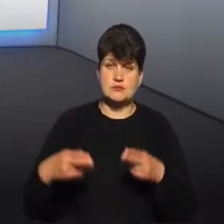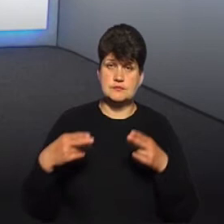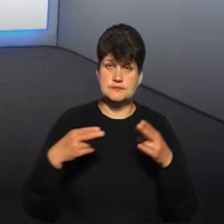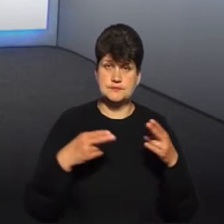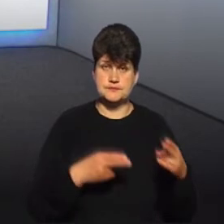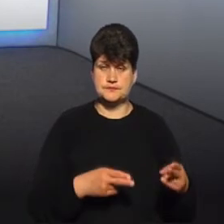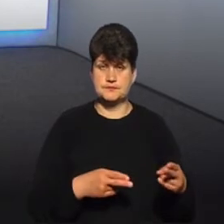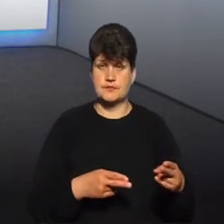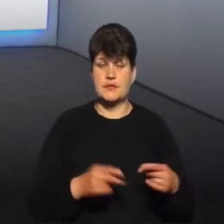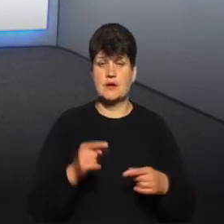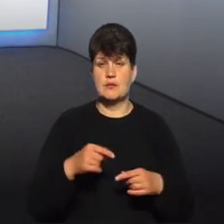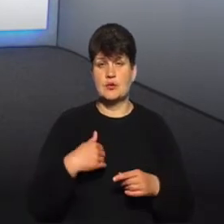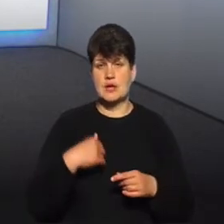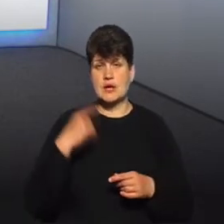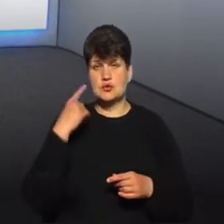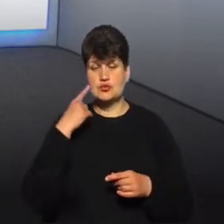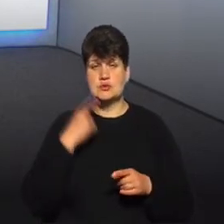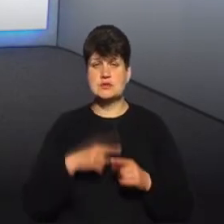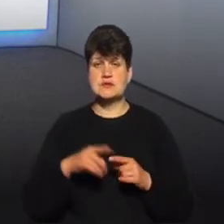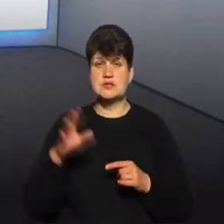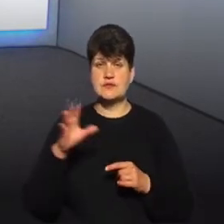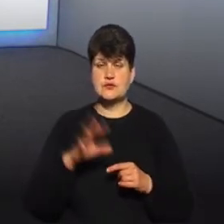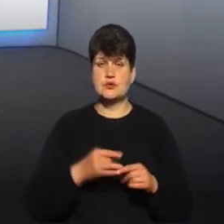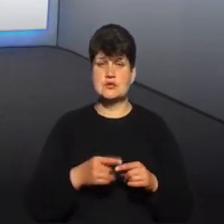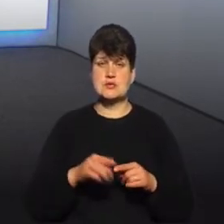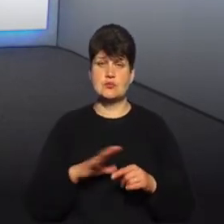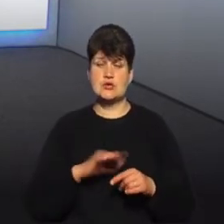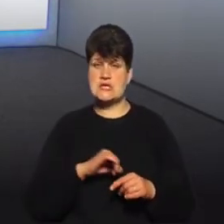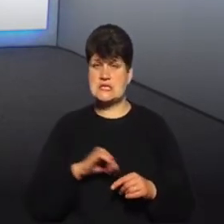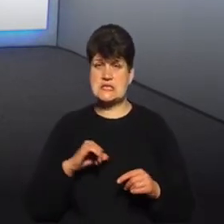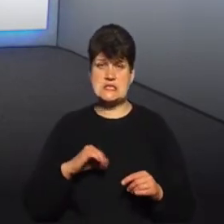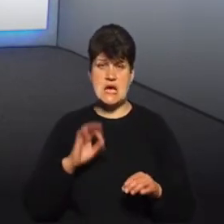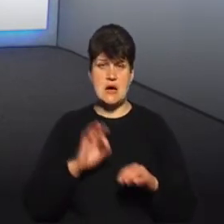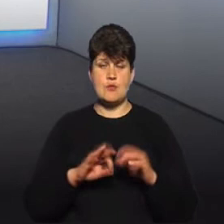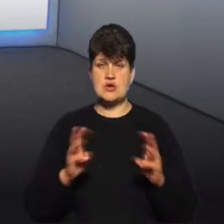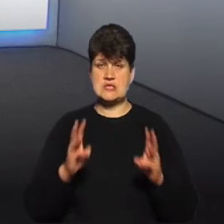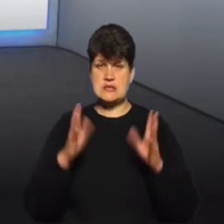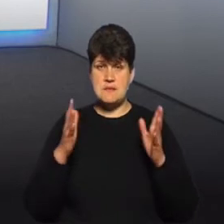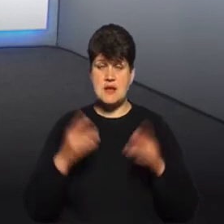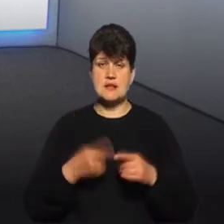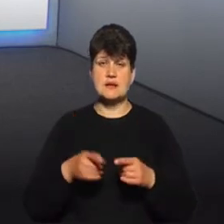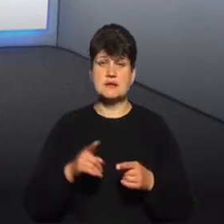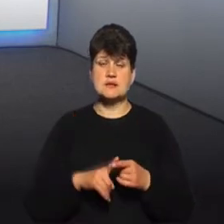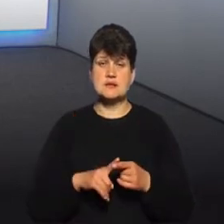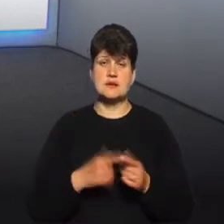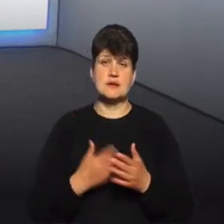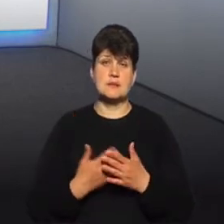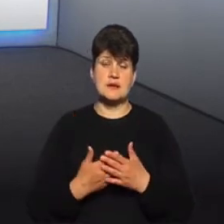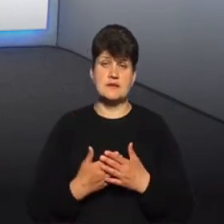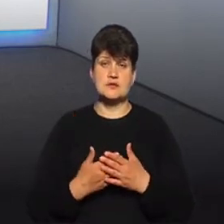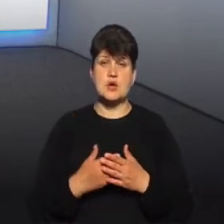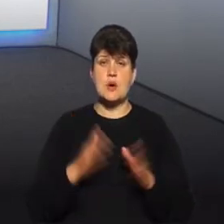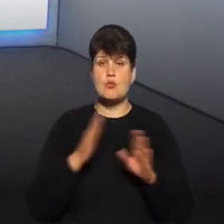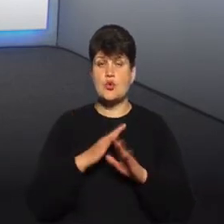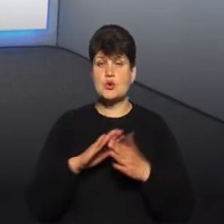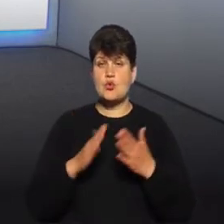Тому я думаю, що, скоріше всього, що це було якесь самозапал, так, угу, за якихось таких, ну, напевно, що погодних умов. У нас